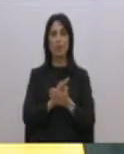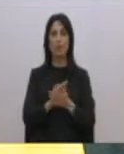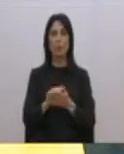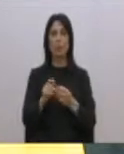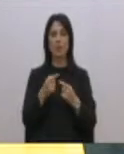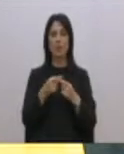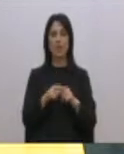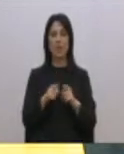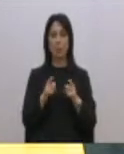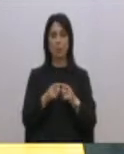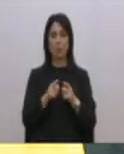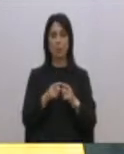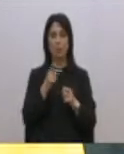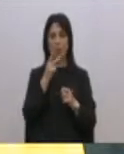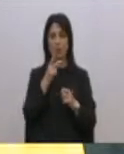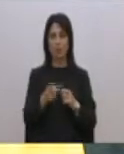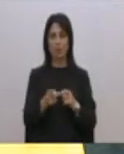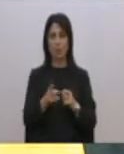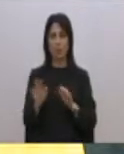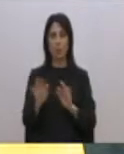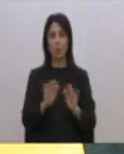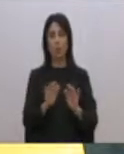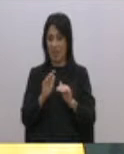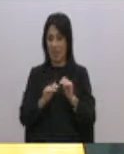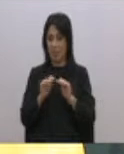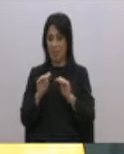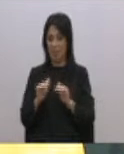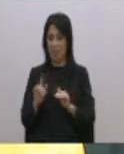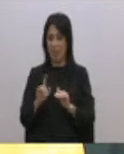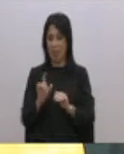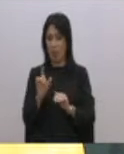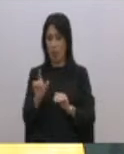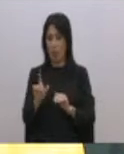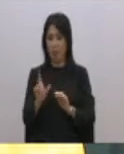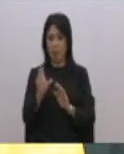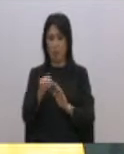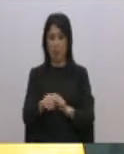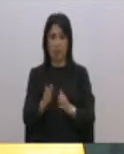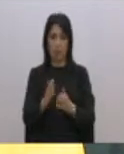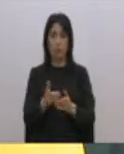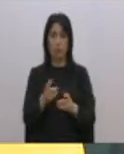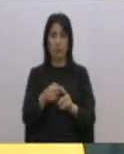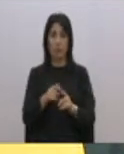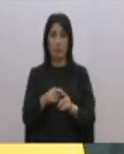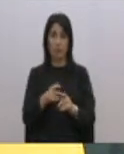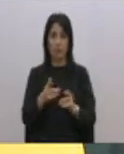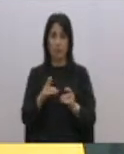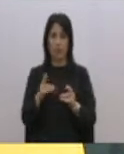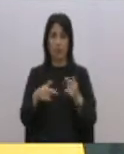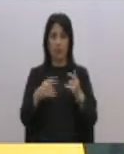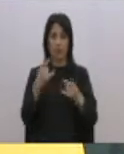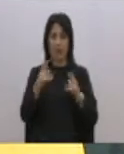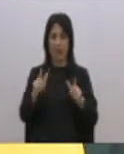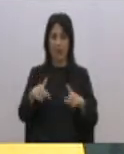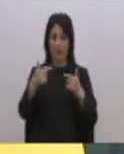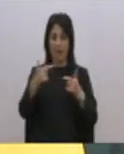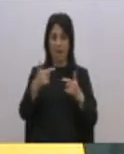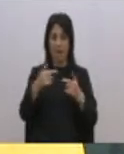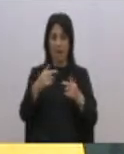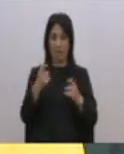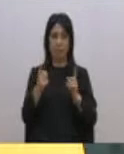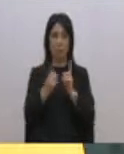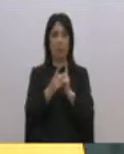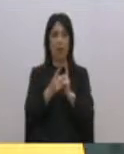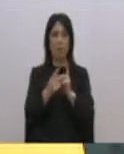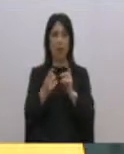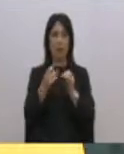ტექნიკური კუთხითაც რო შევხედოთ ამ პროცესს, უკვე ეს ის კომპონენტსაც მოიცავს, იმიტომ რომ ნუ ეს ტელეხიდი გასაგებია რომ არა ინტერნეტ